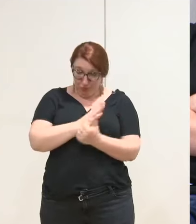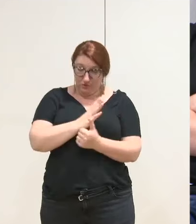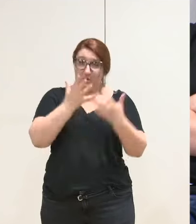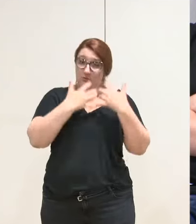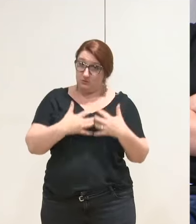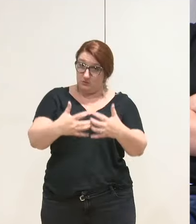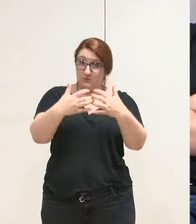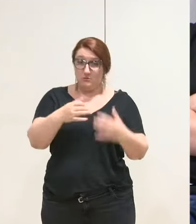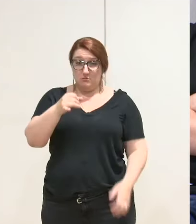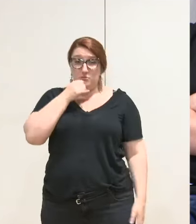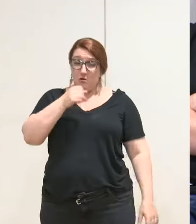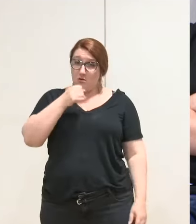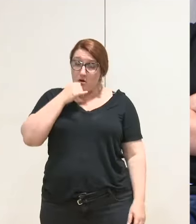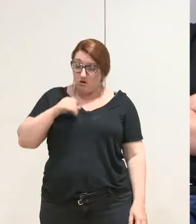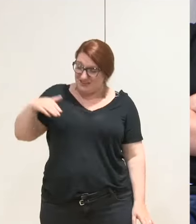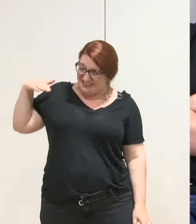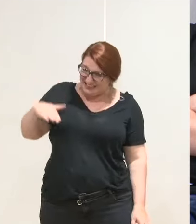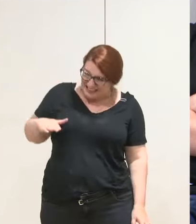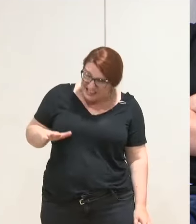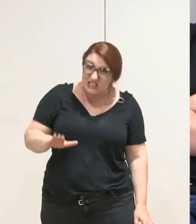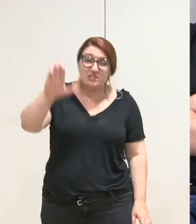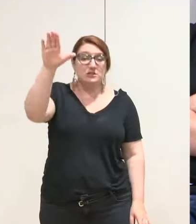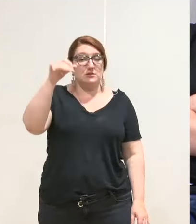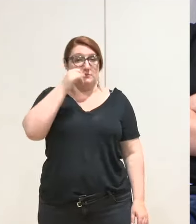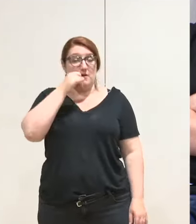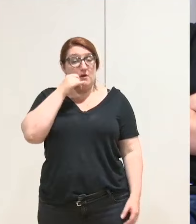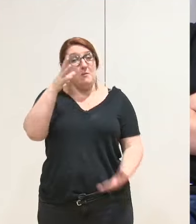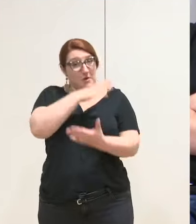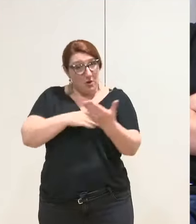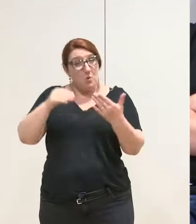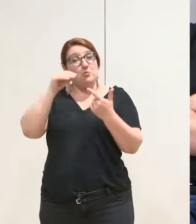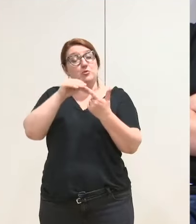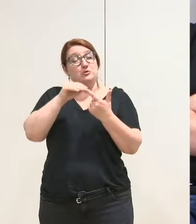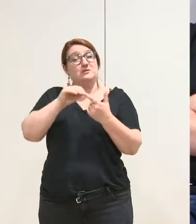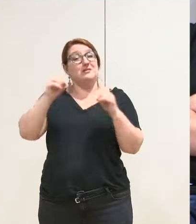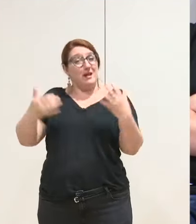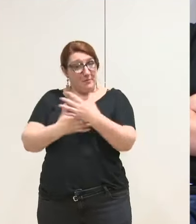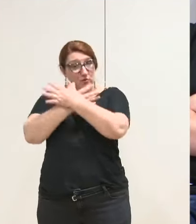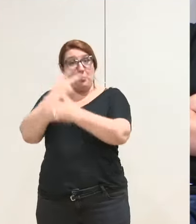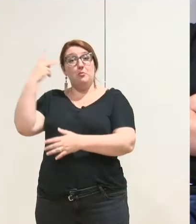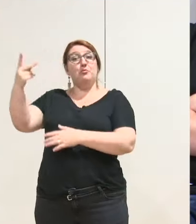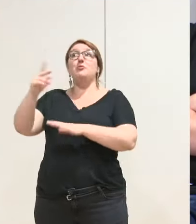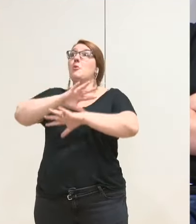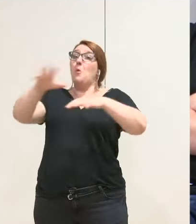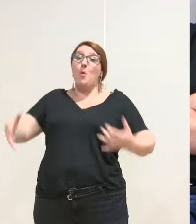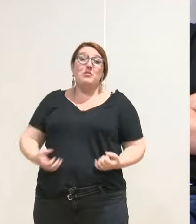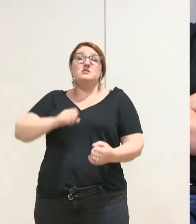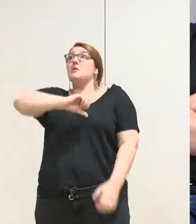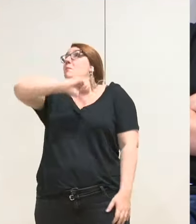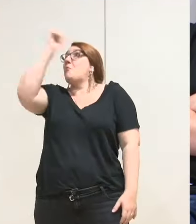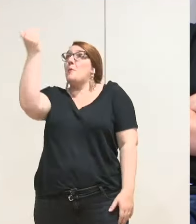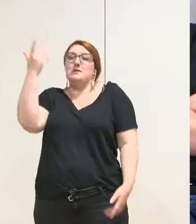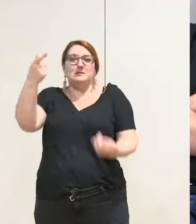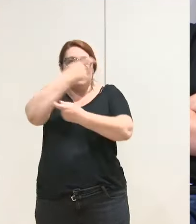de surcroix la pétropole dont c'est la première compétence l'économie le développement économique n'a